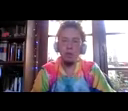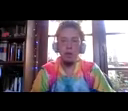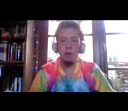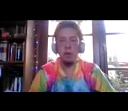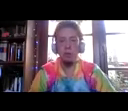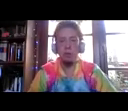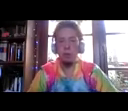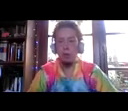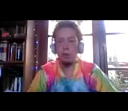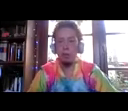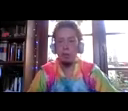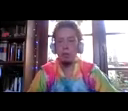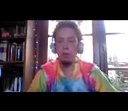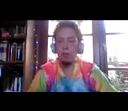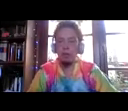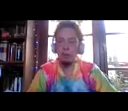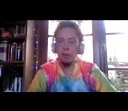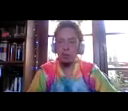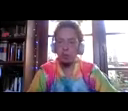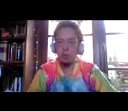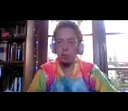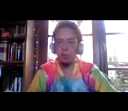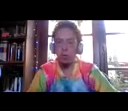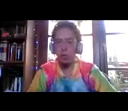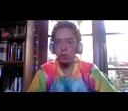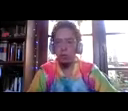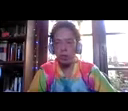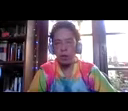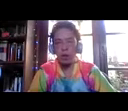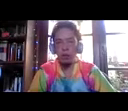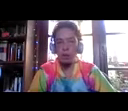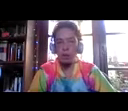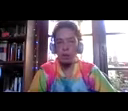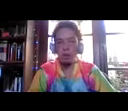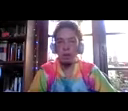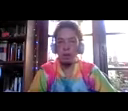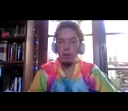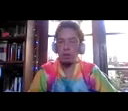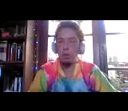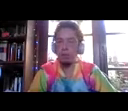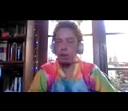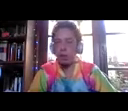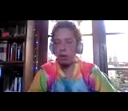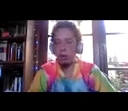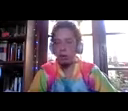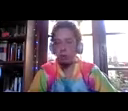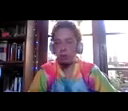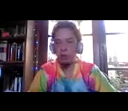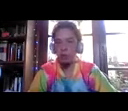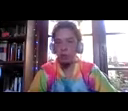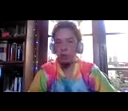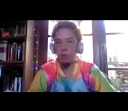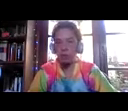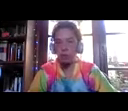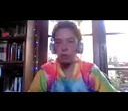d'extrême vulnérabilité. En 2020, on a aussi discuté dans notre pays une